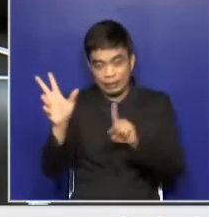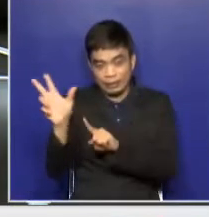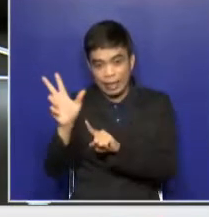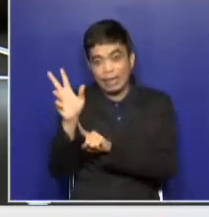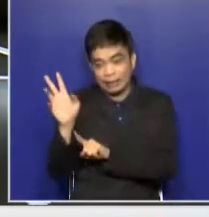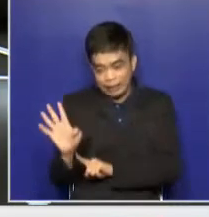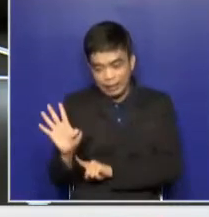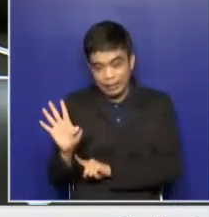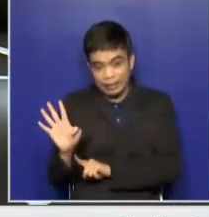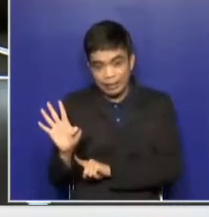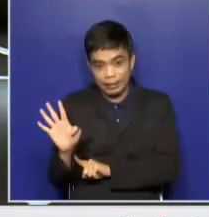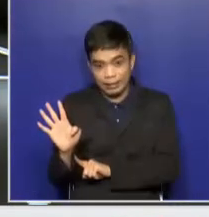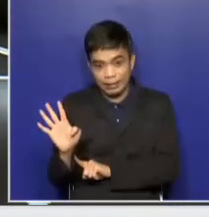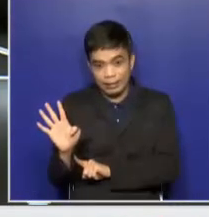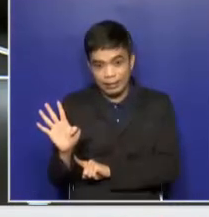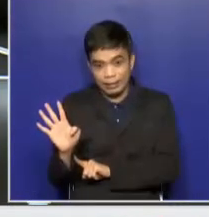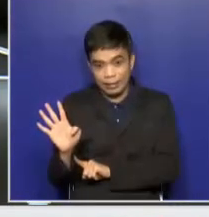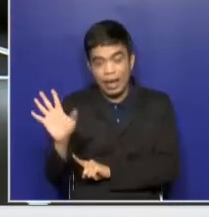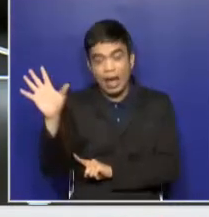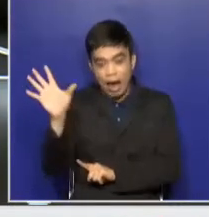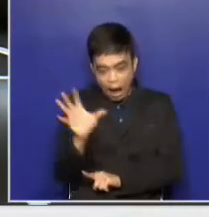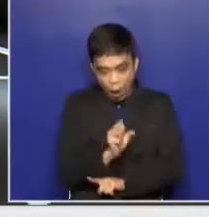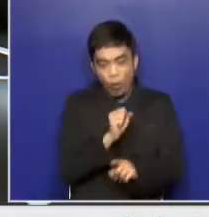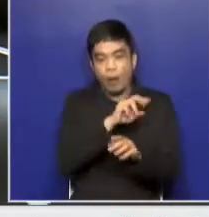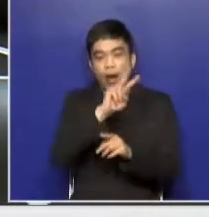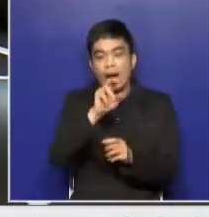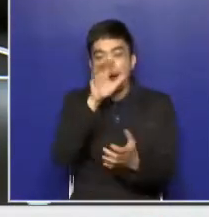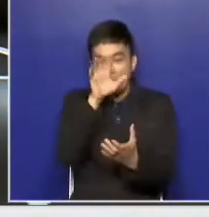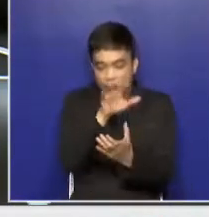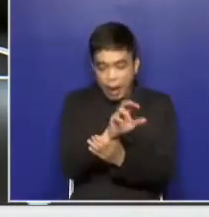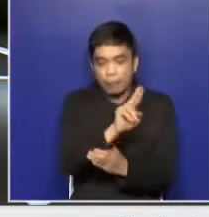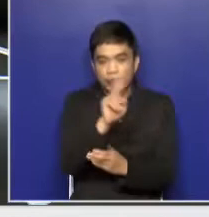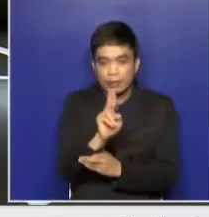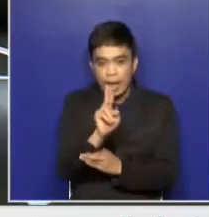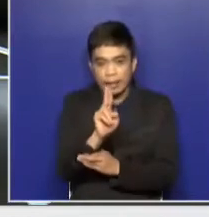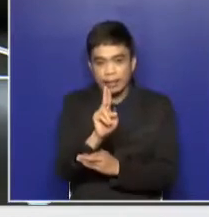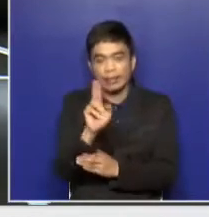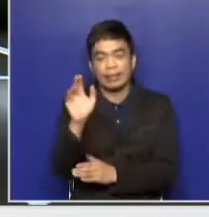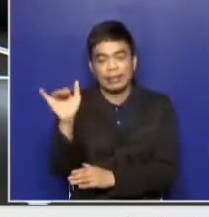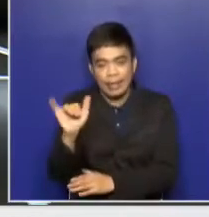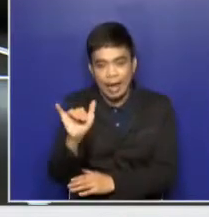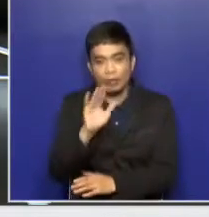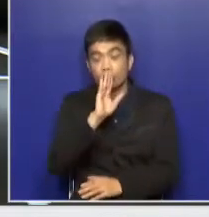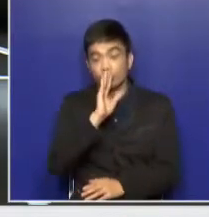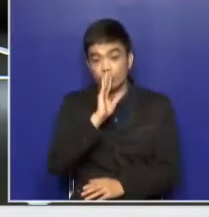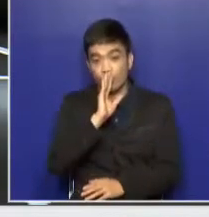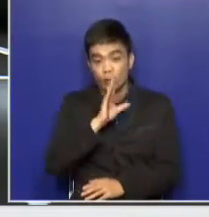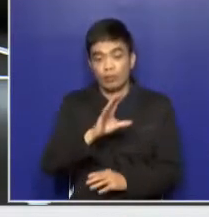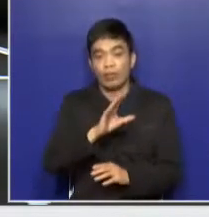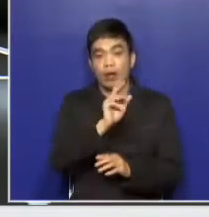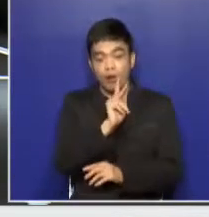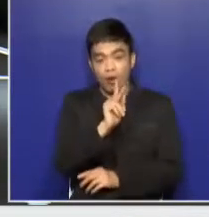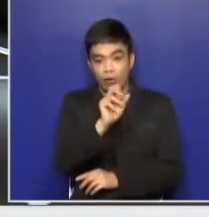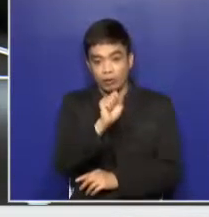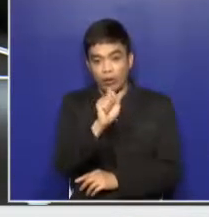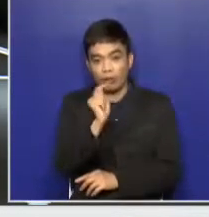4นะครับมาบังคับใช้จนกว่าคณะกรรมการกิจการกระจายเสียงกิจการโทรทัศน์และกิจ